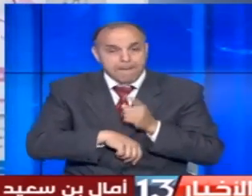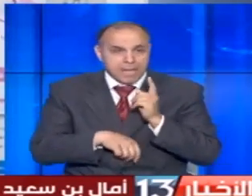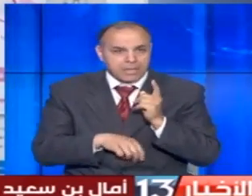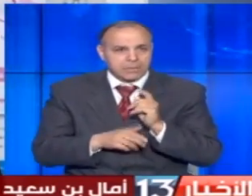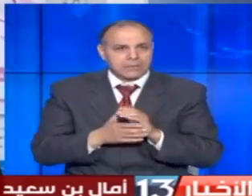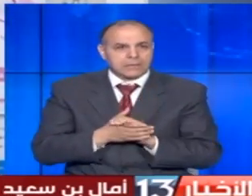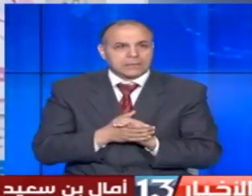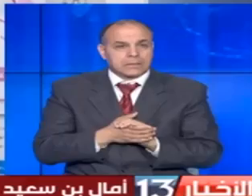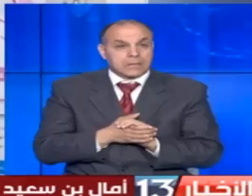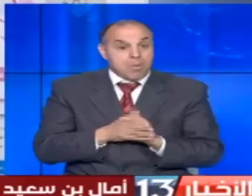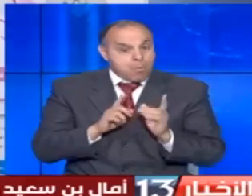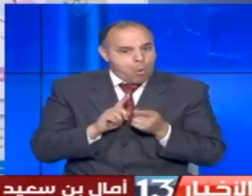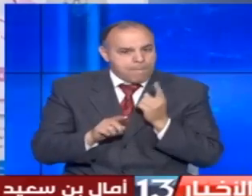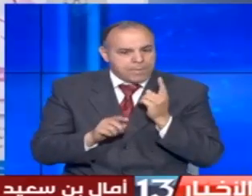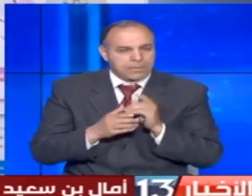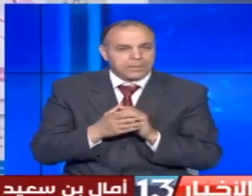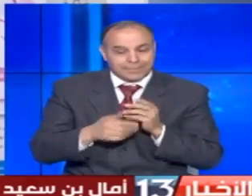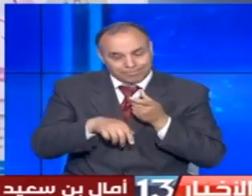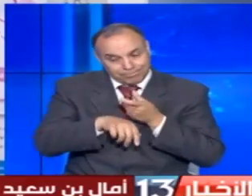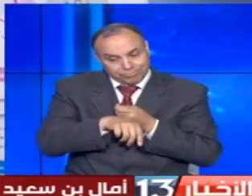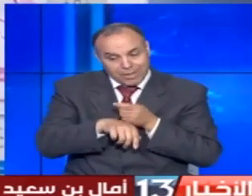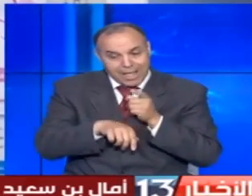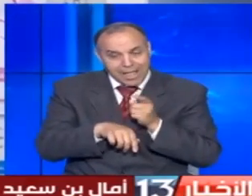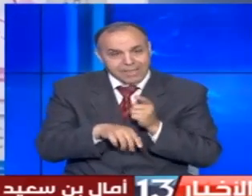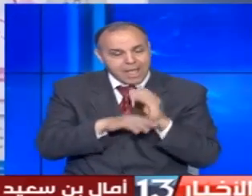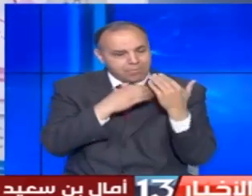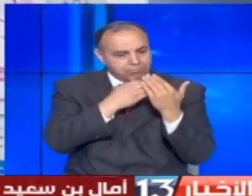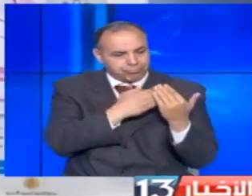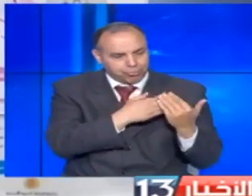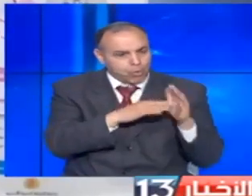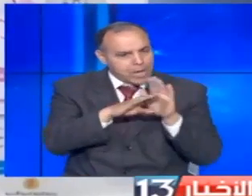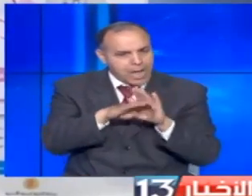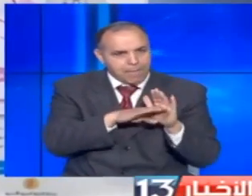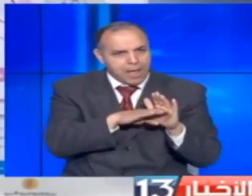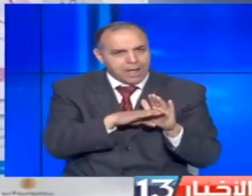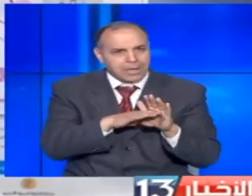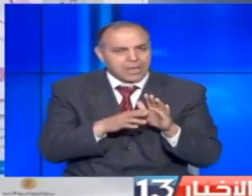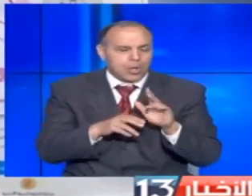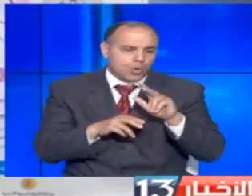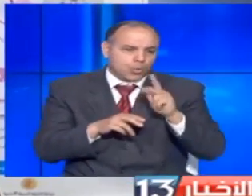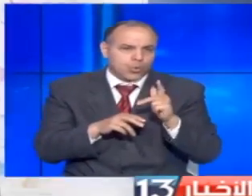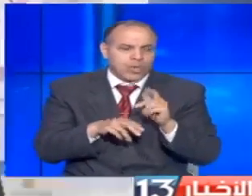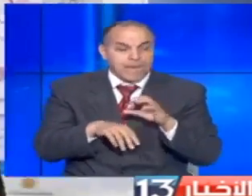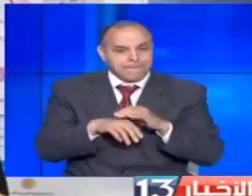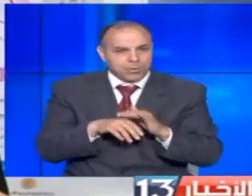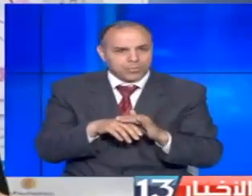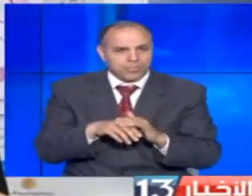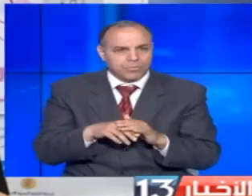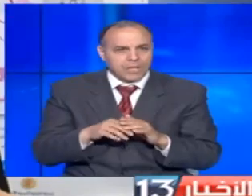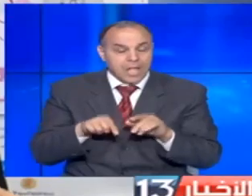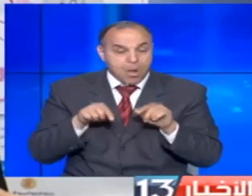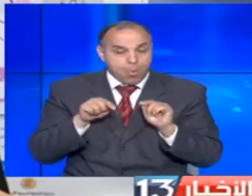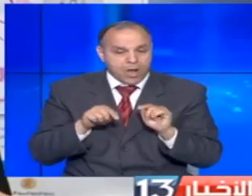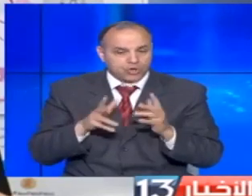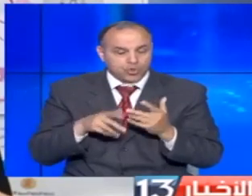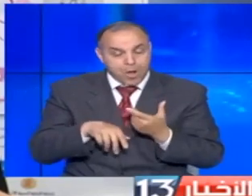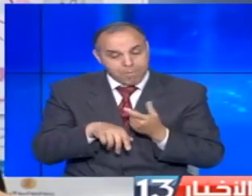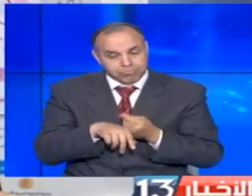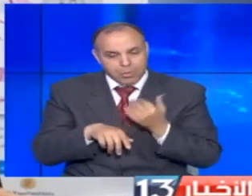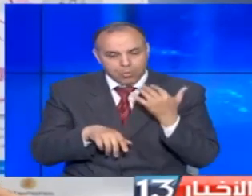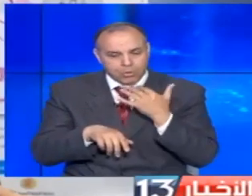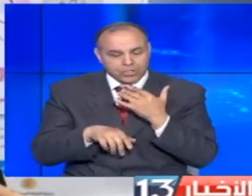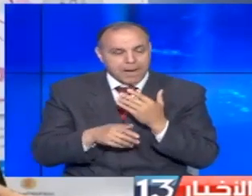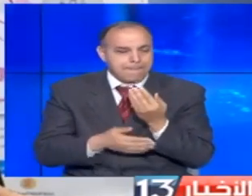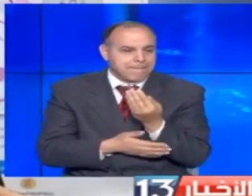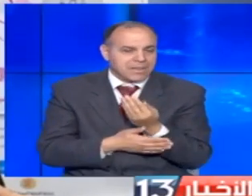هو وهذا الاهم التلقيح هو اللي يحمينا من تقريبا ثلثي الحالات هذا شني الوقع اعه مباشره على